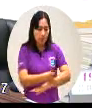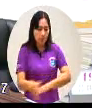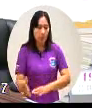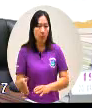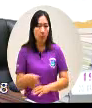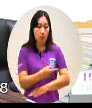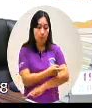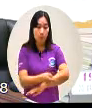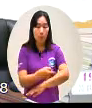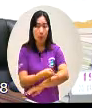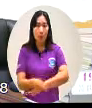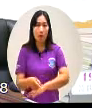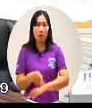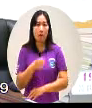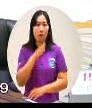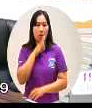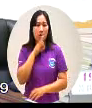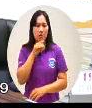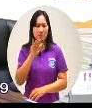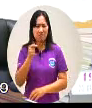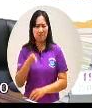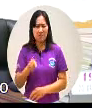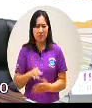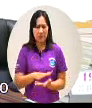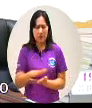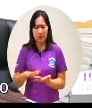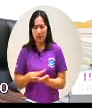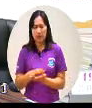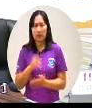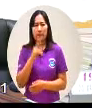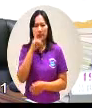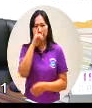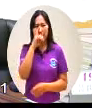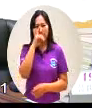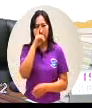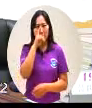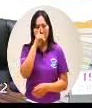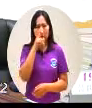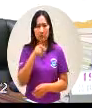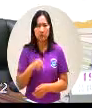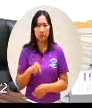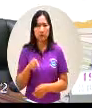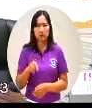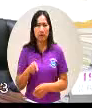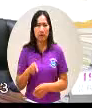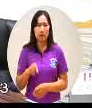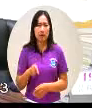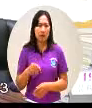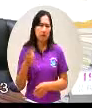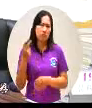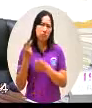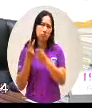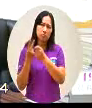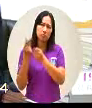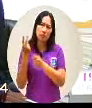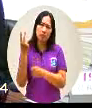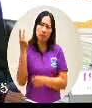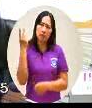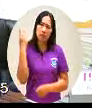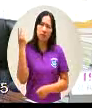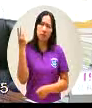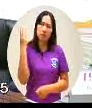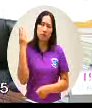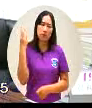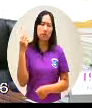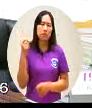这个脏乱就是安尼啊！哦，下面这拢两三工前才翕的啊，每一年啊雨季到就是